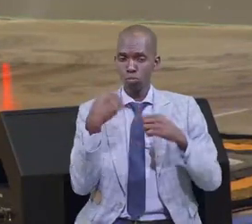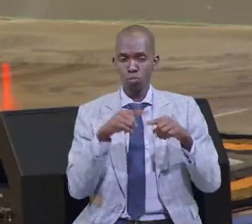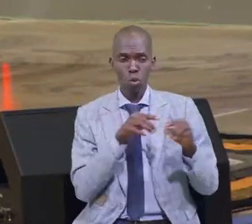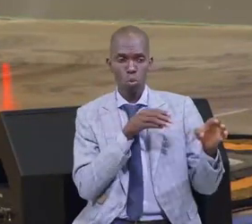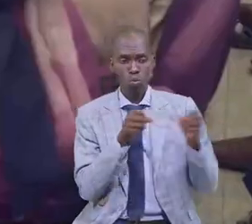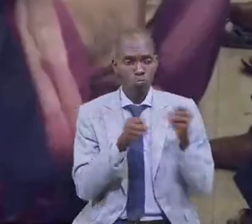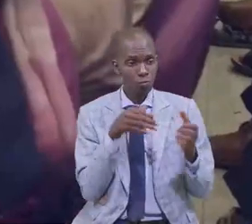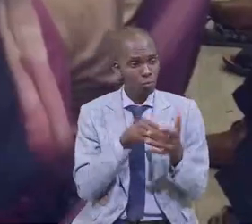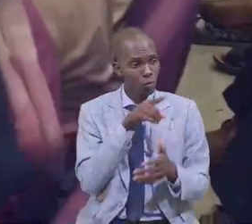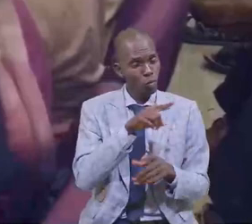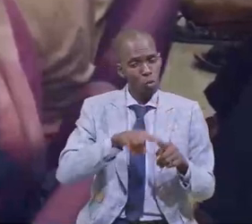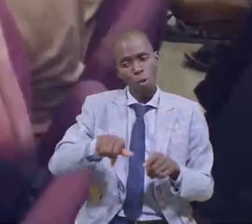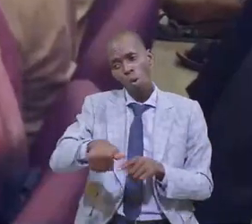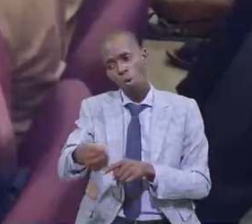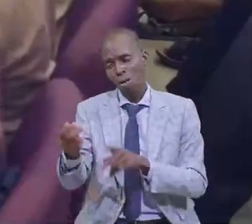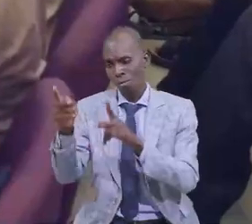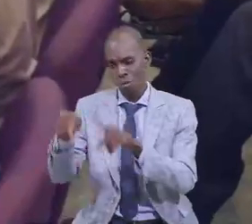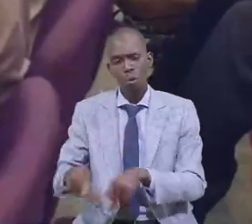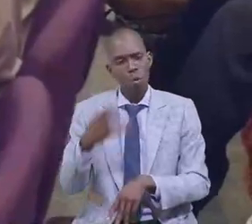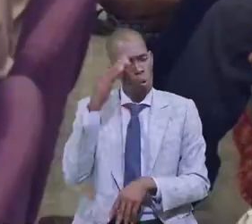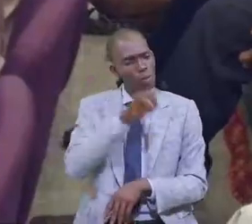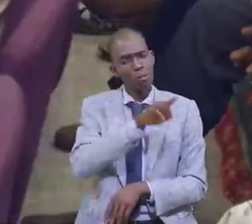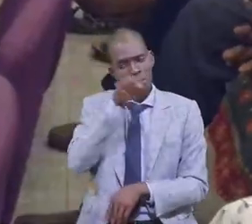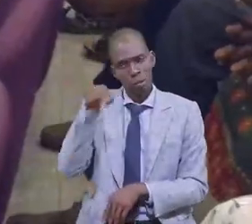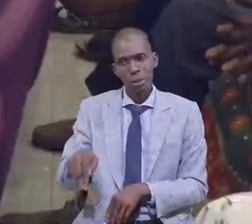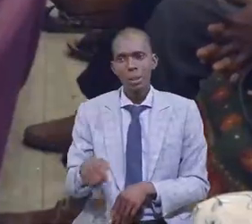toi. Mais c'est dit que